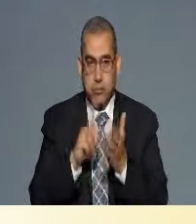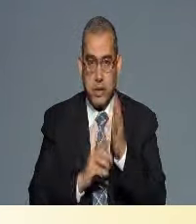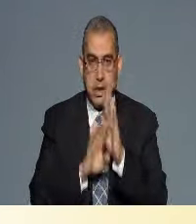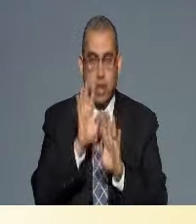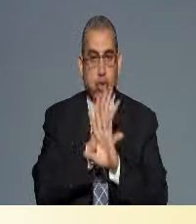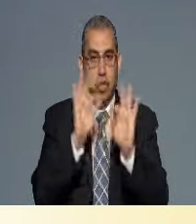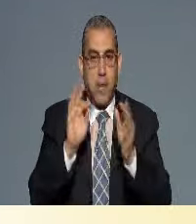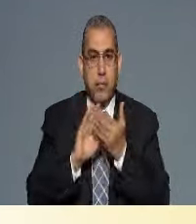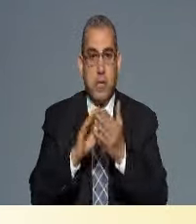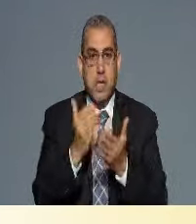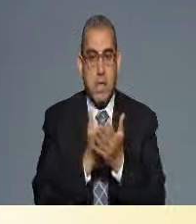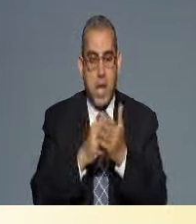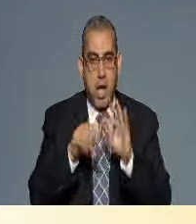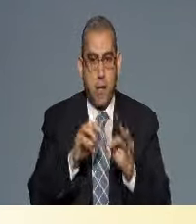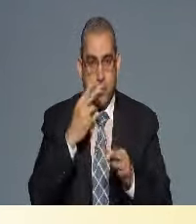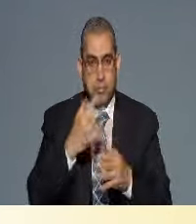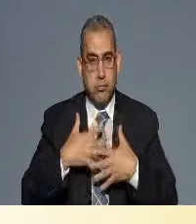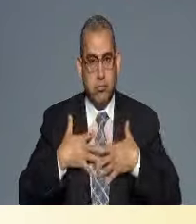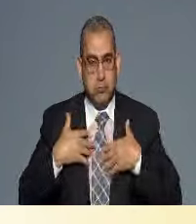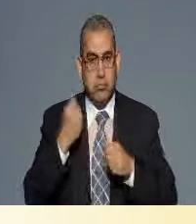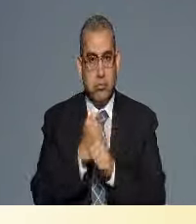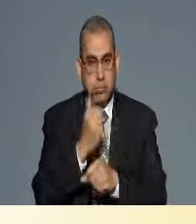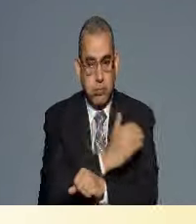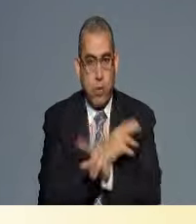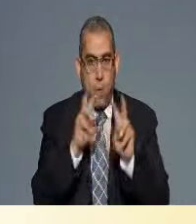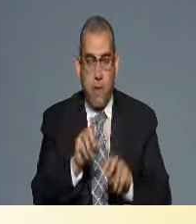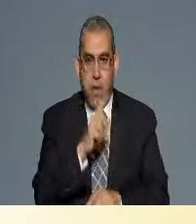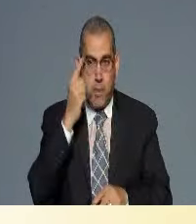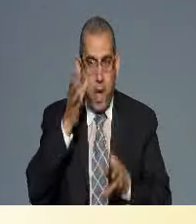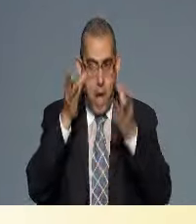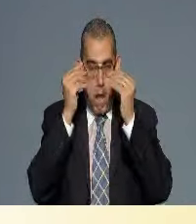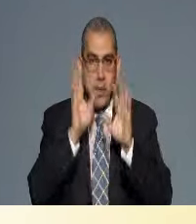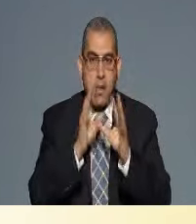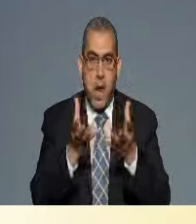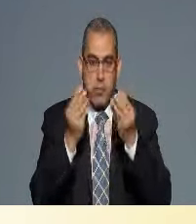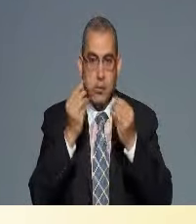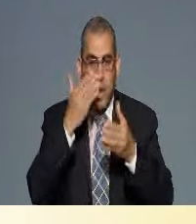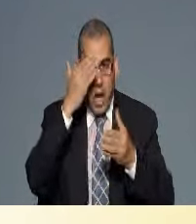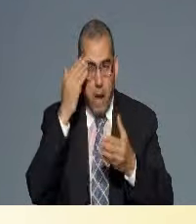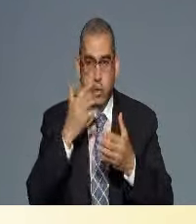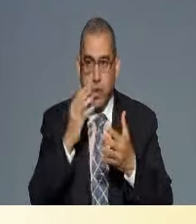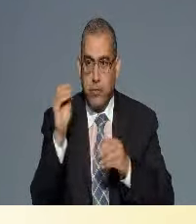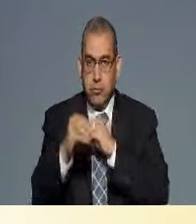للتنمية الاقتصادية، طموح مدروس، جهد بلا توقف، علم وتعلم، خبرات وشباب،